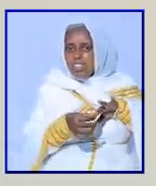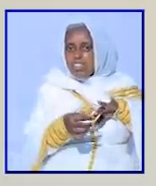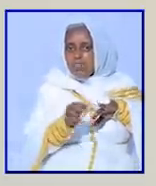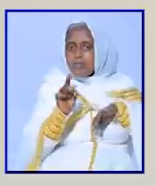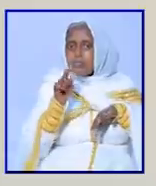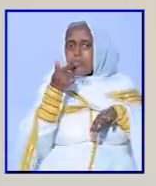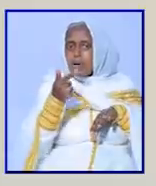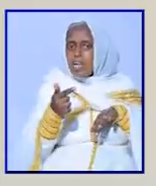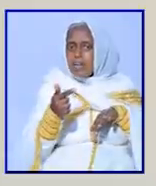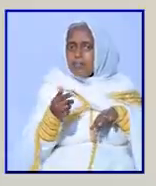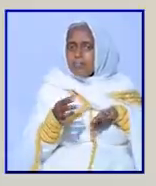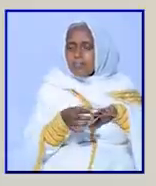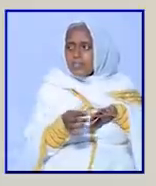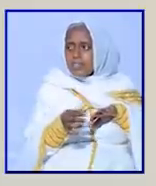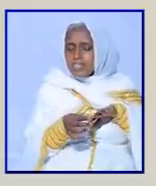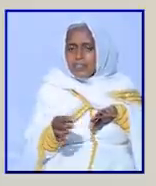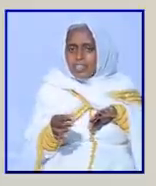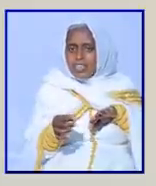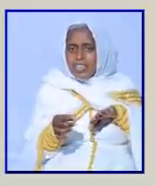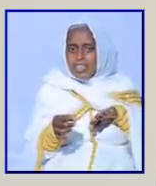ባለው እ